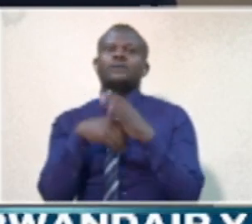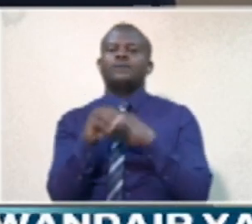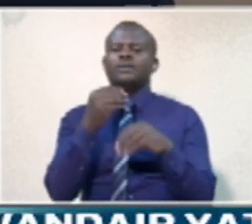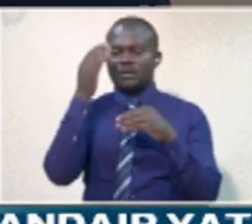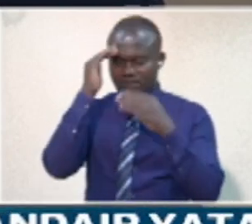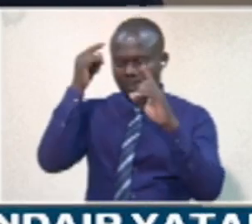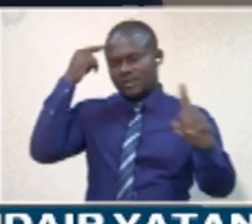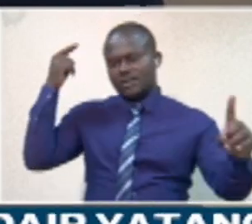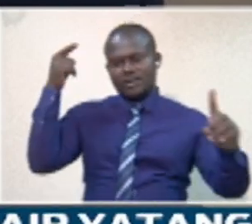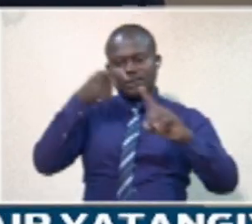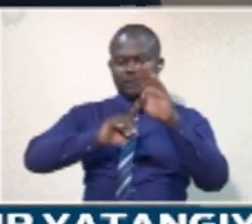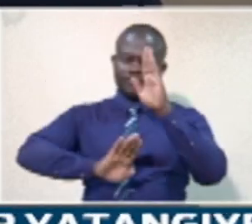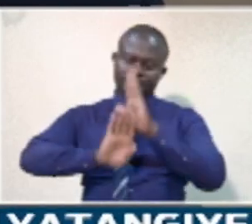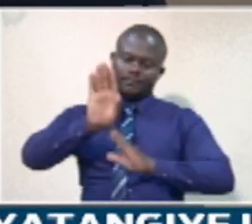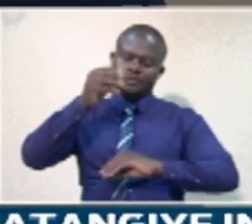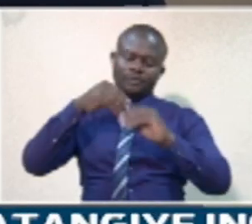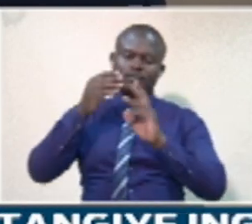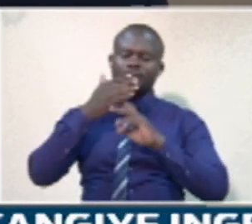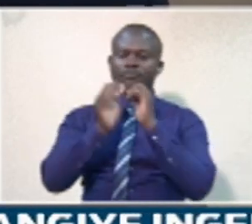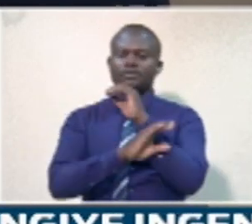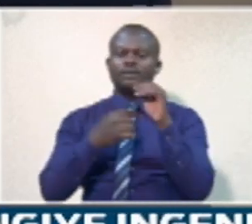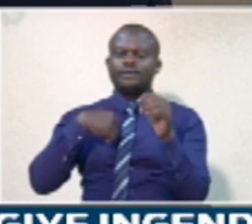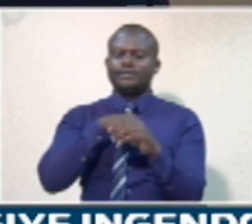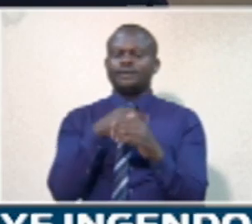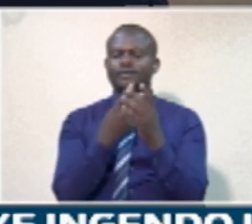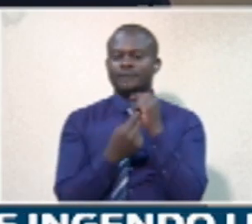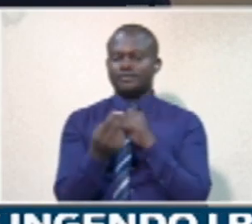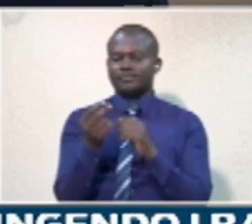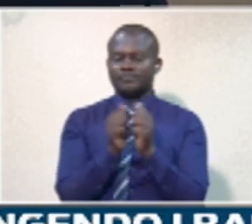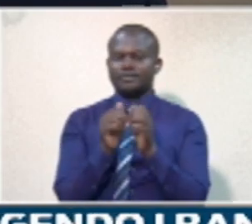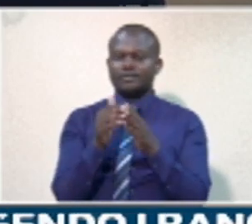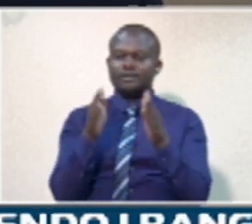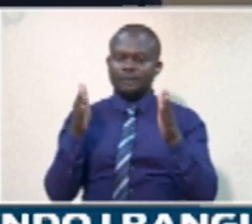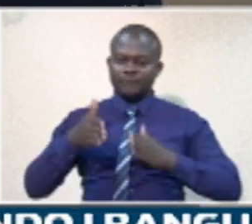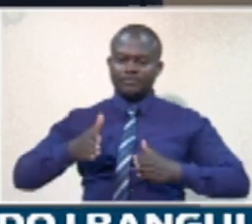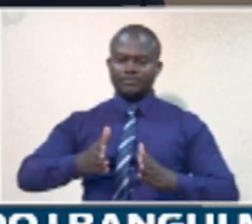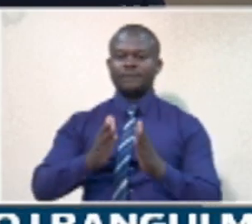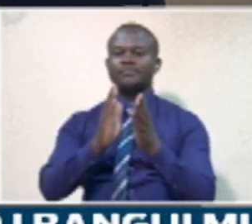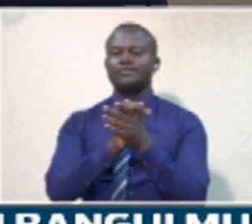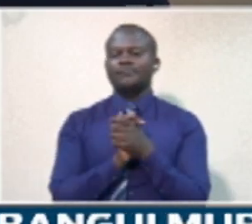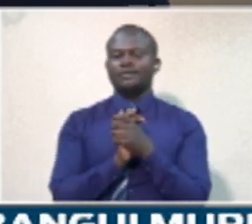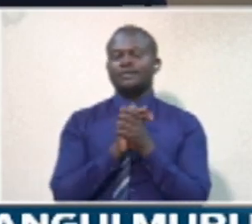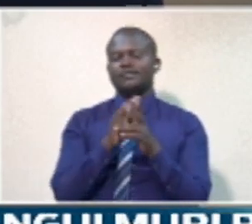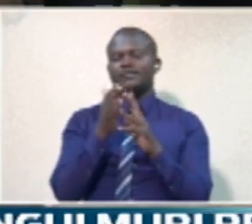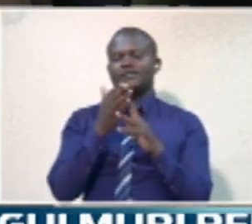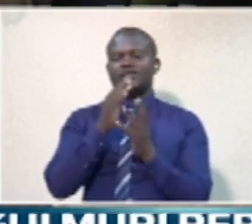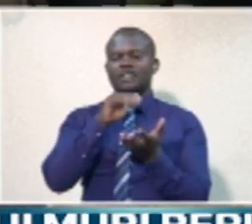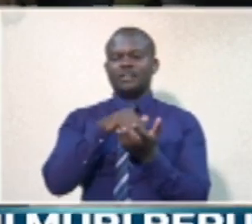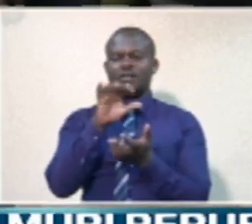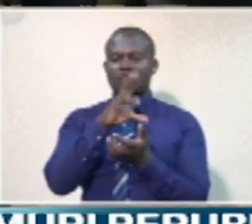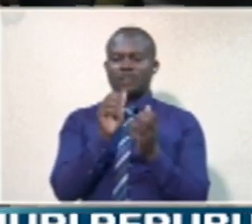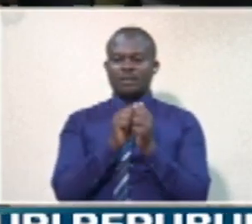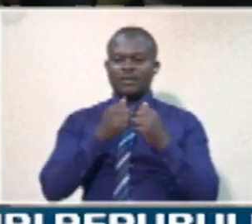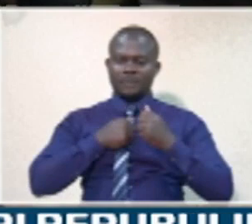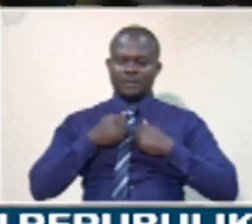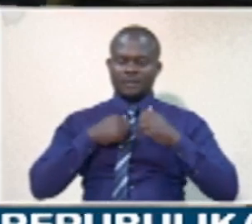ni uguteza imbere ubucuruzi hagati y'ibihugu byacu byombi no gufungura amayira hagati ya Centrafrica n'u